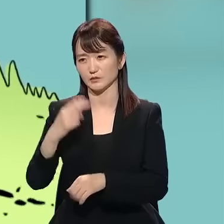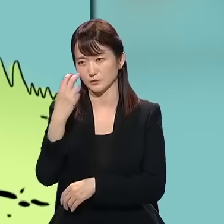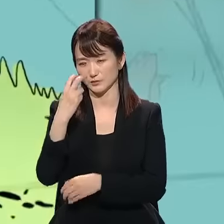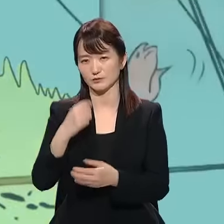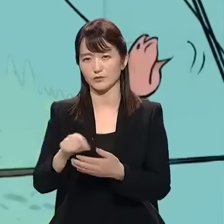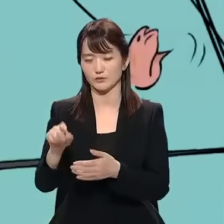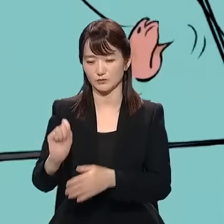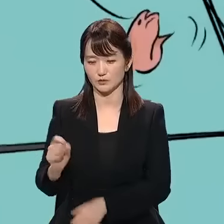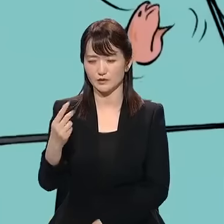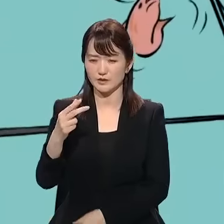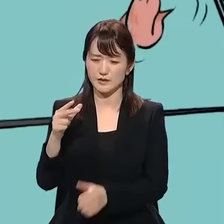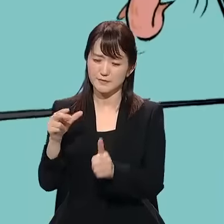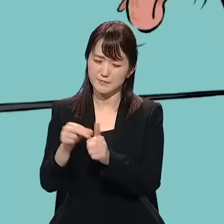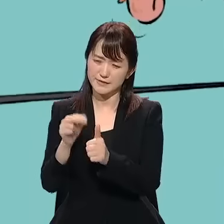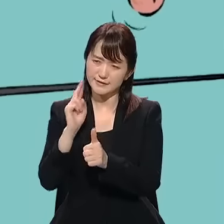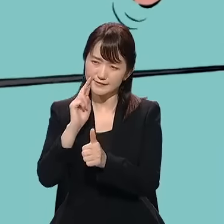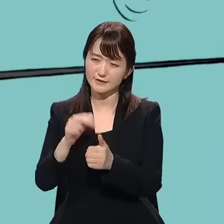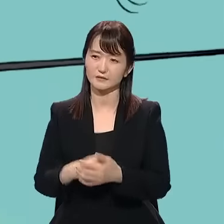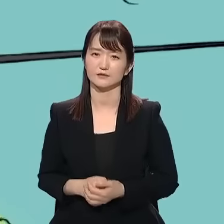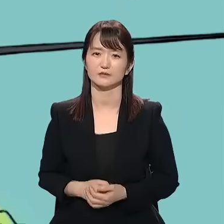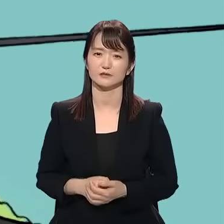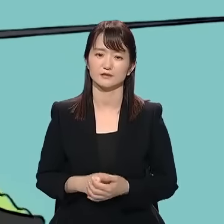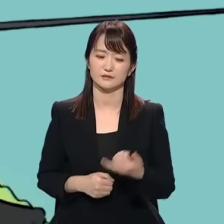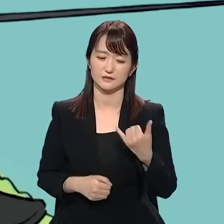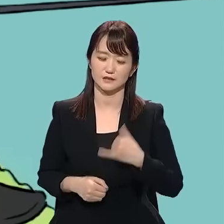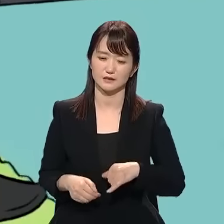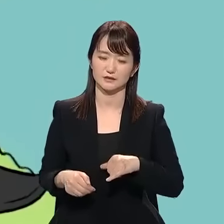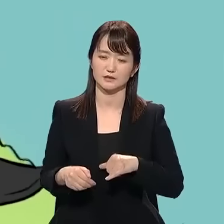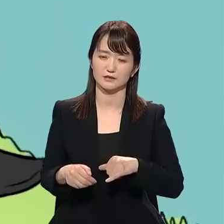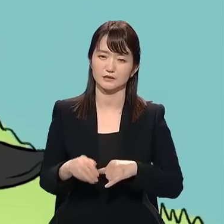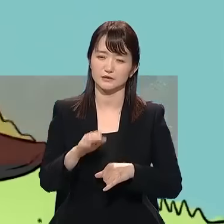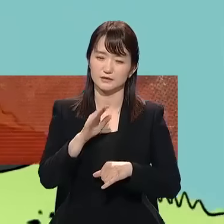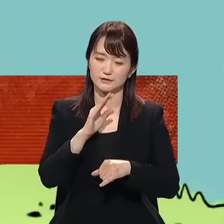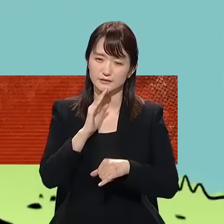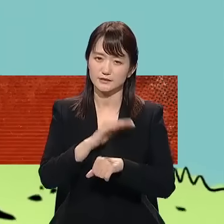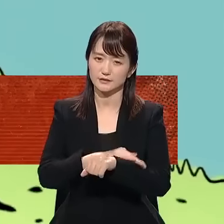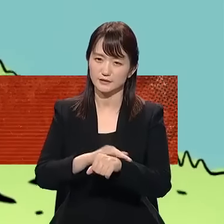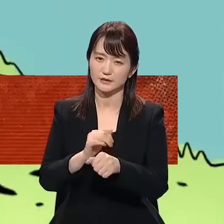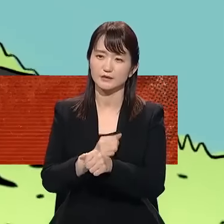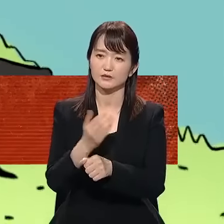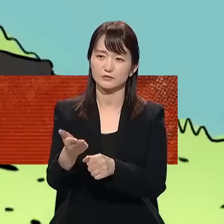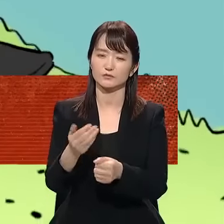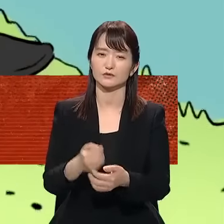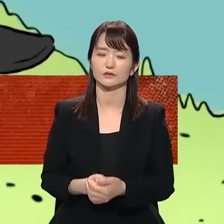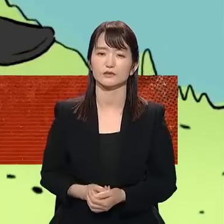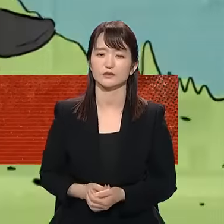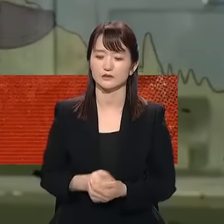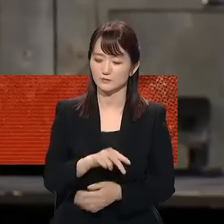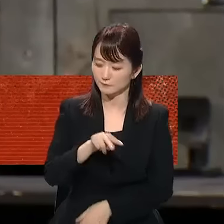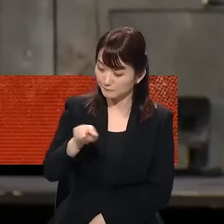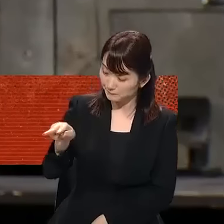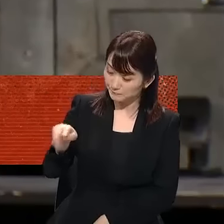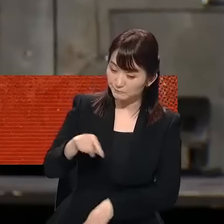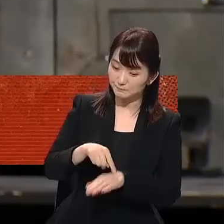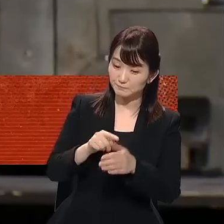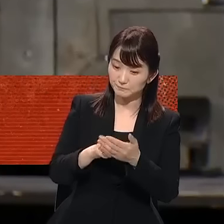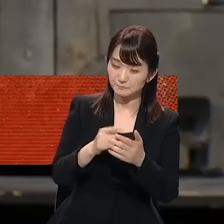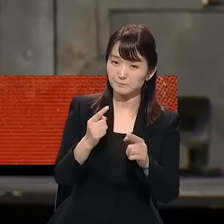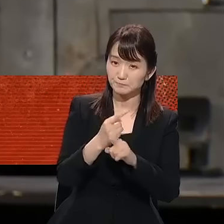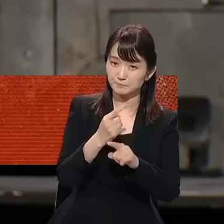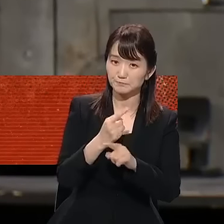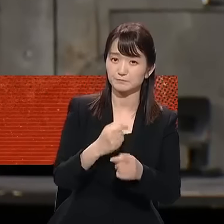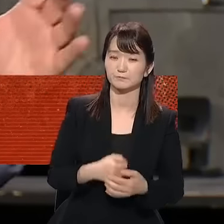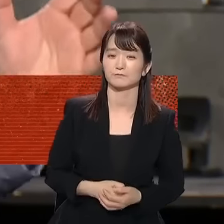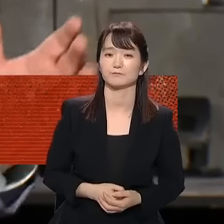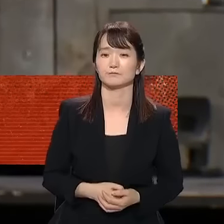진심으로 또 반성하면서 아이들하고 잘 있는 모습 보니까 마음이 좀 누그러졌다 해요 그래서 둘은 일단 살림만 합치는